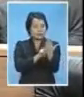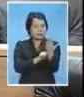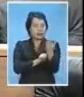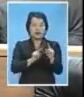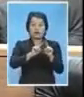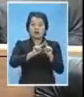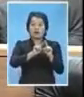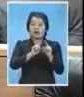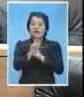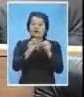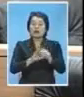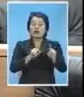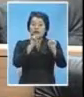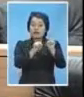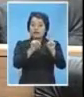ข้อ